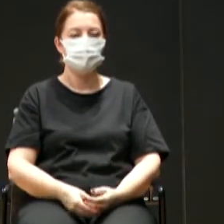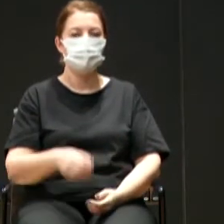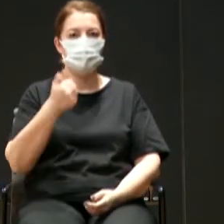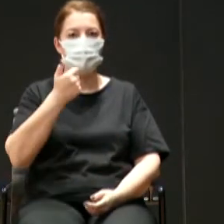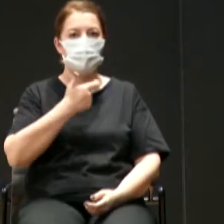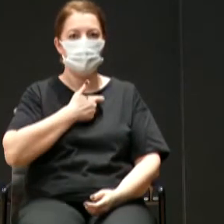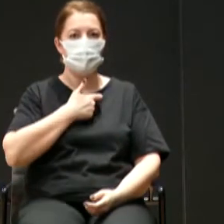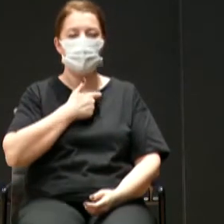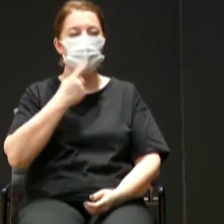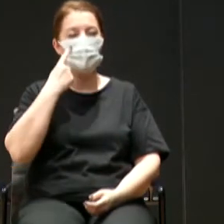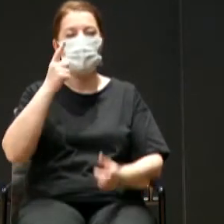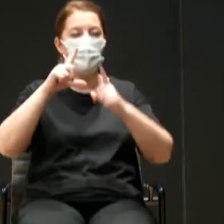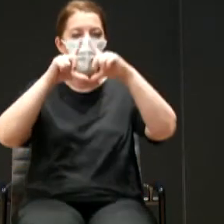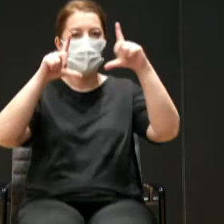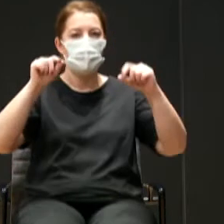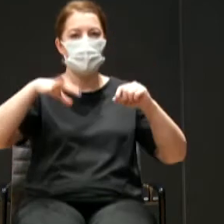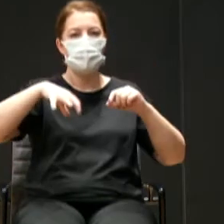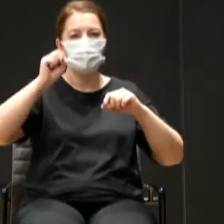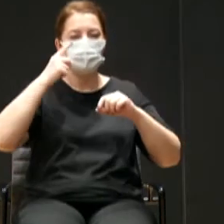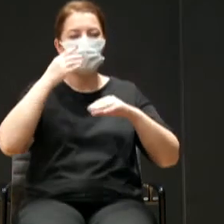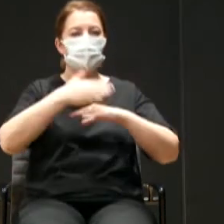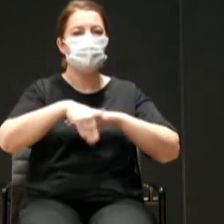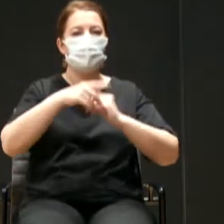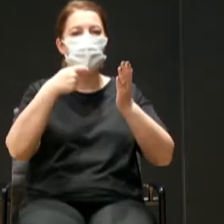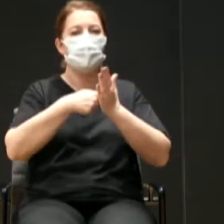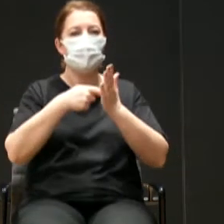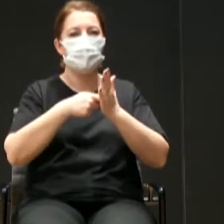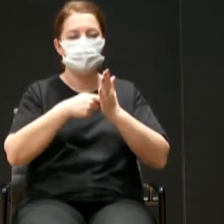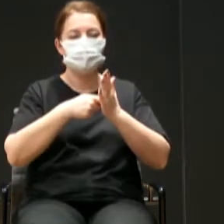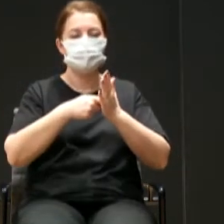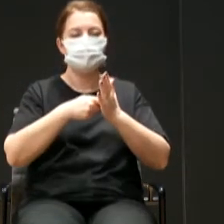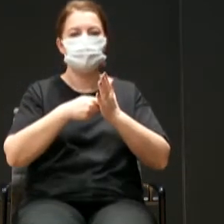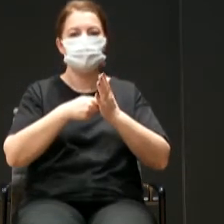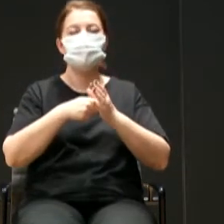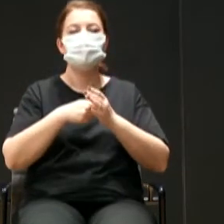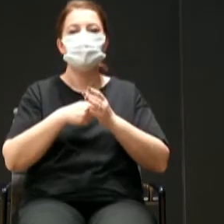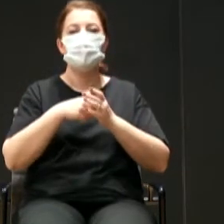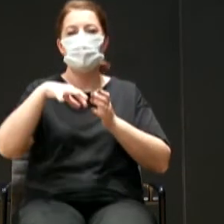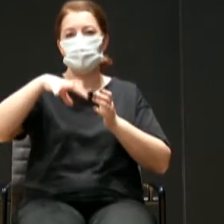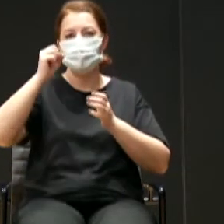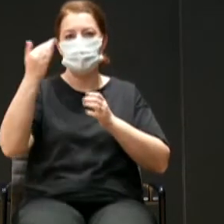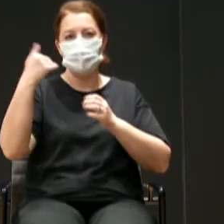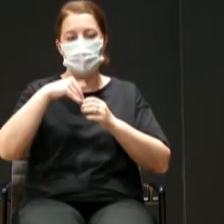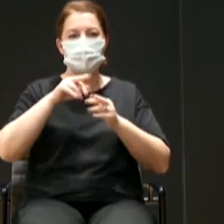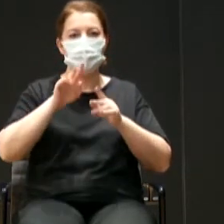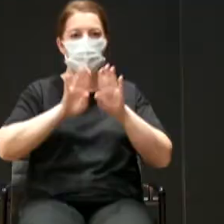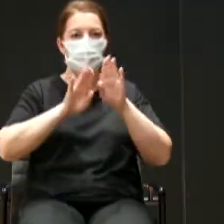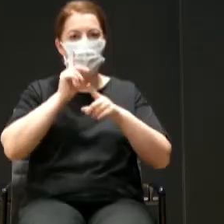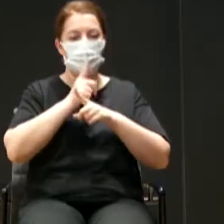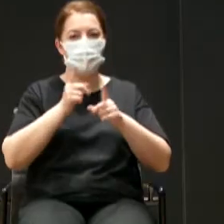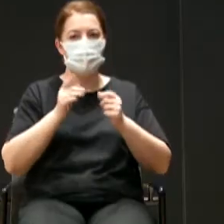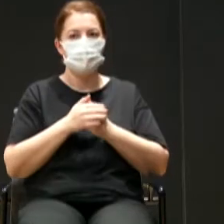Altıncı madde harita komisyonumuzun raporu sokak isimlerinin belirlenmesi konusuyla ilgili. Komisyondan geldiği şekliyle oylarınıza sunuyorum. Kabul